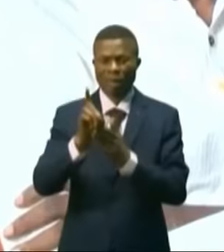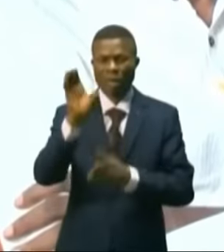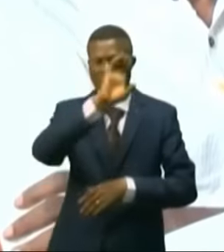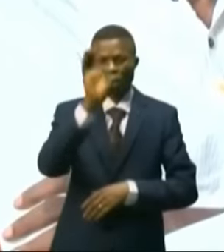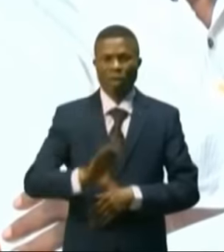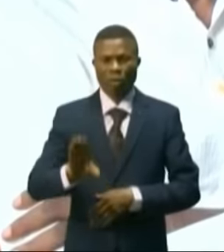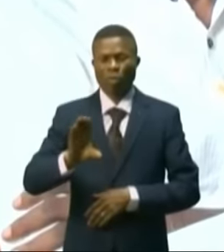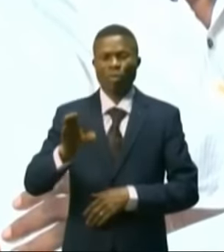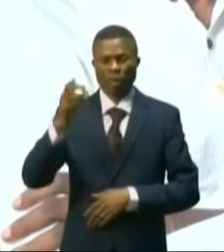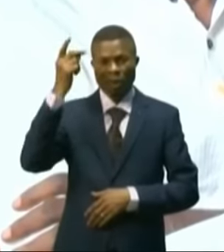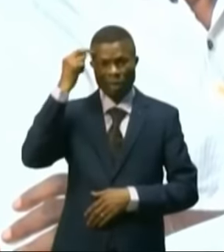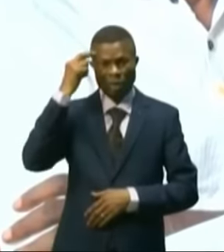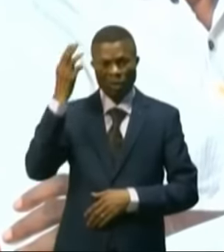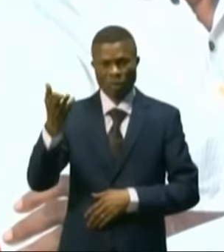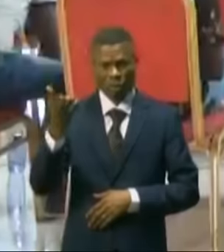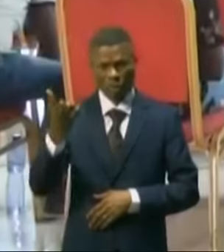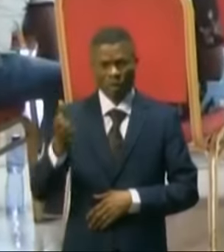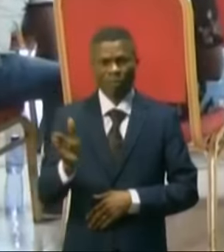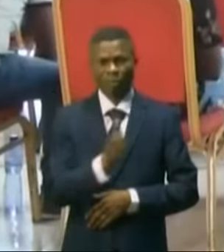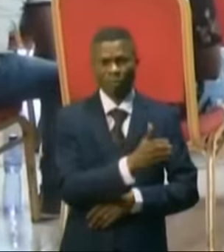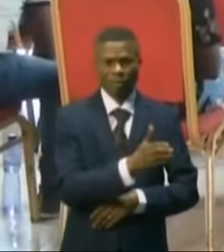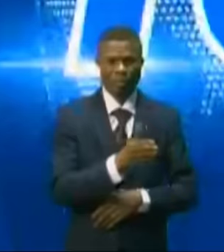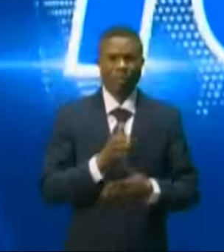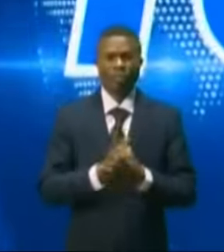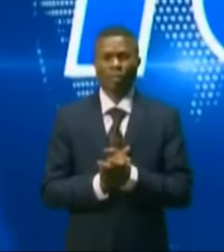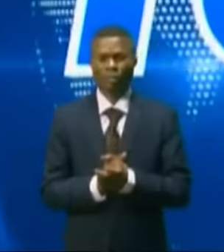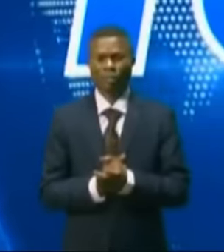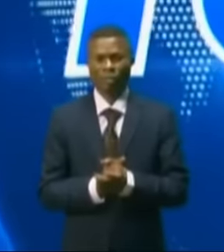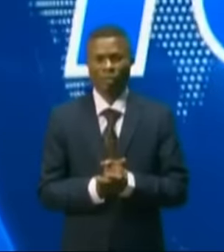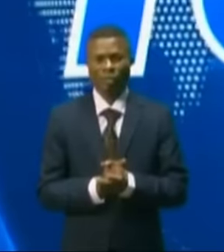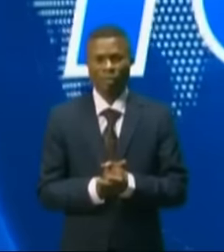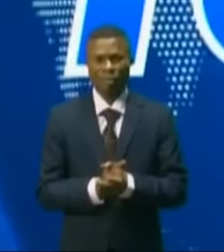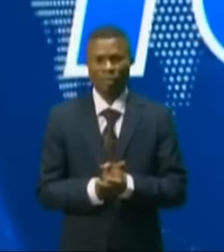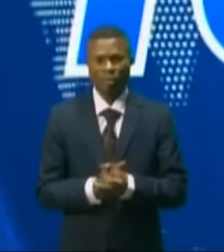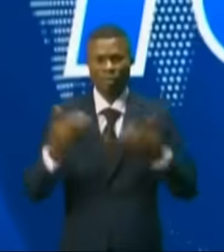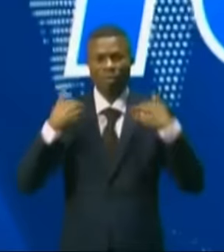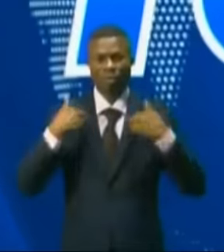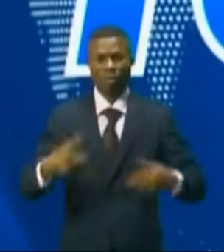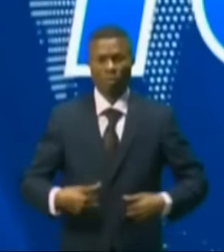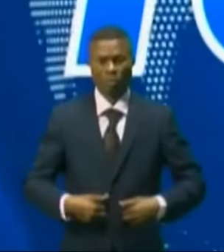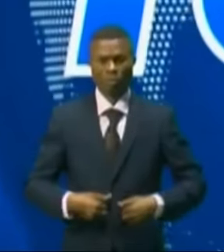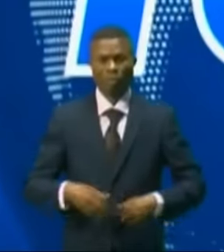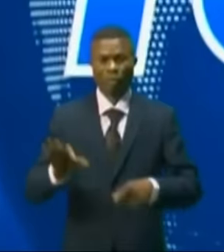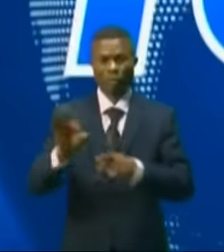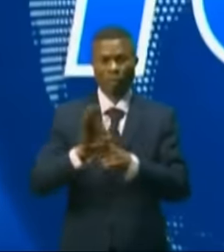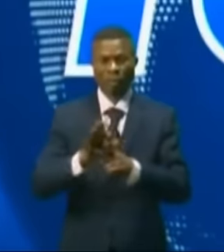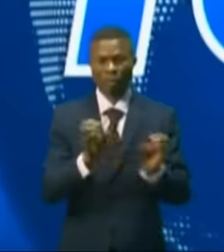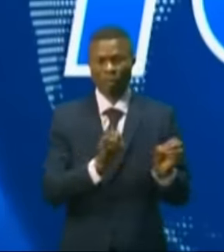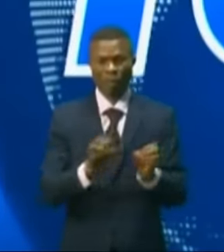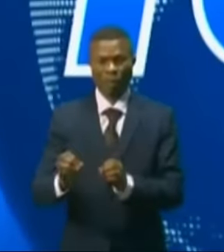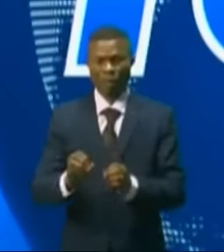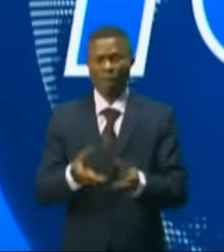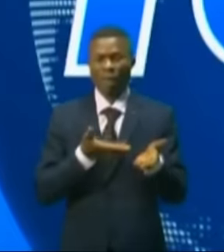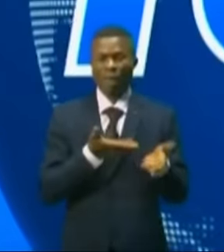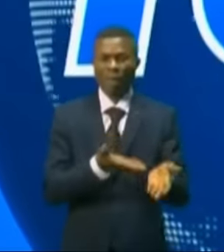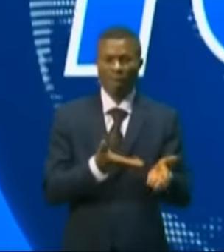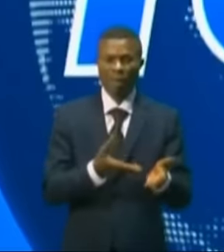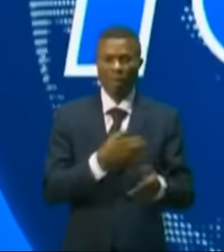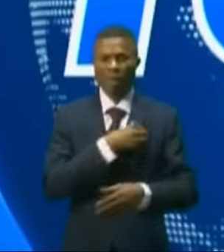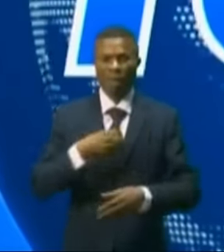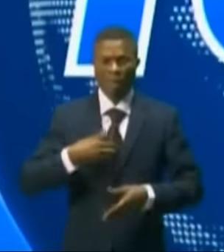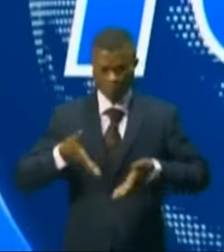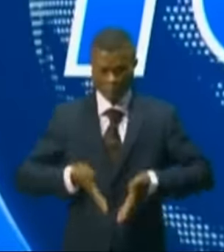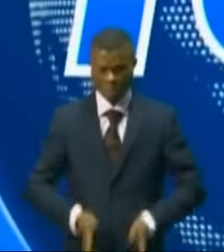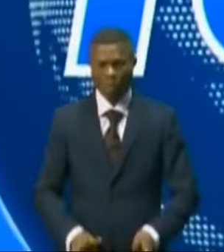vie communautaire dans ces coins de la capitale. Santé, une formation a été organisée en faveur des sages-femmes et